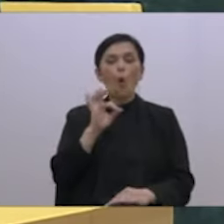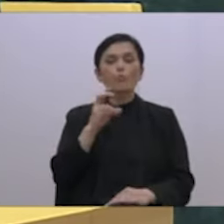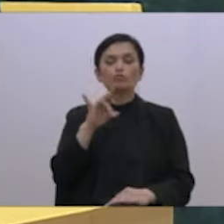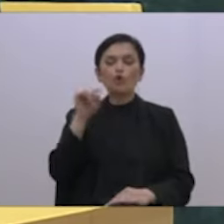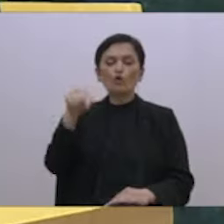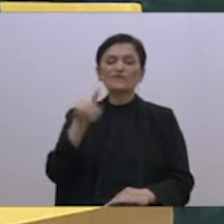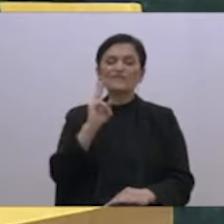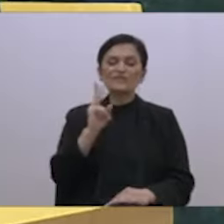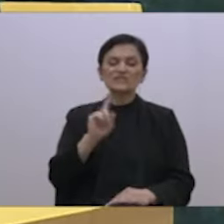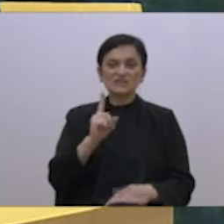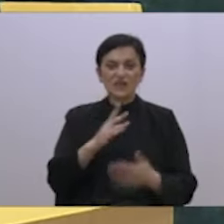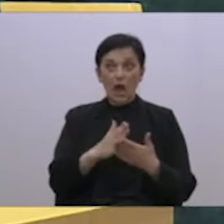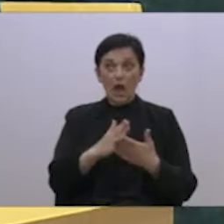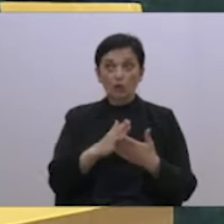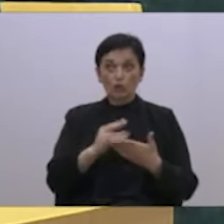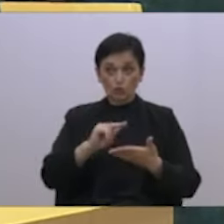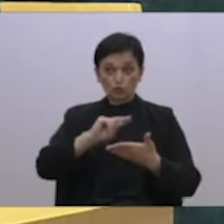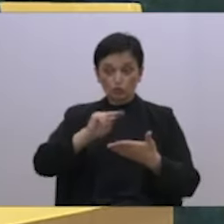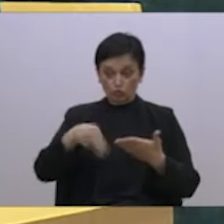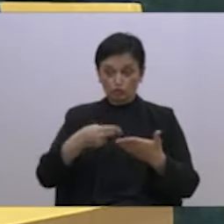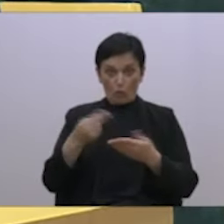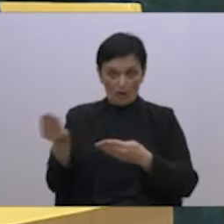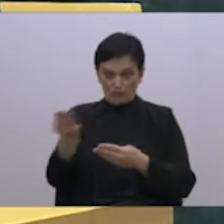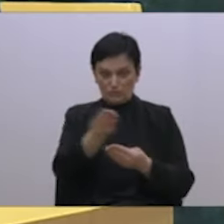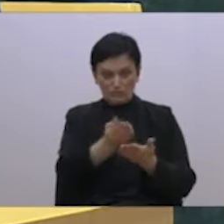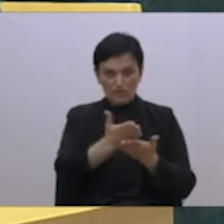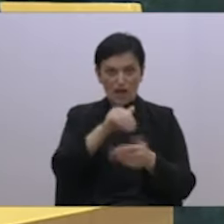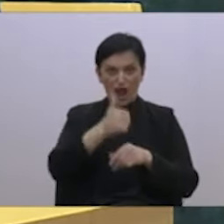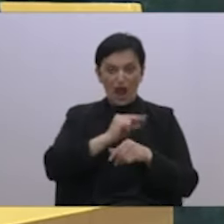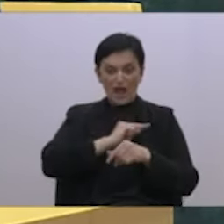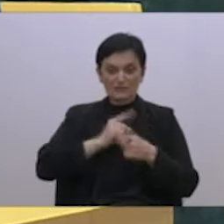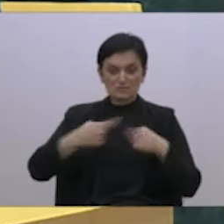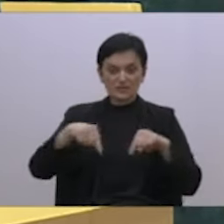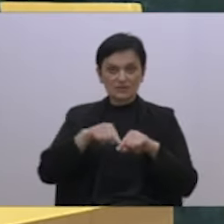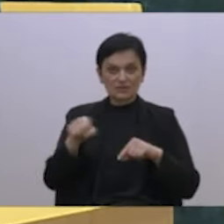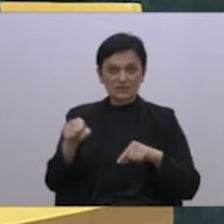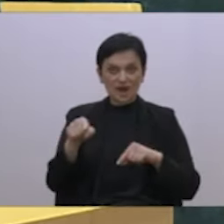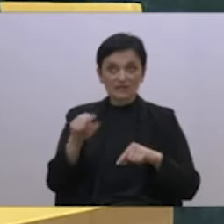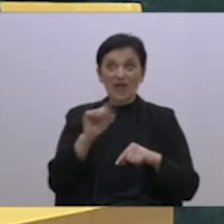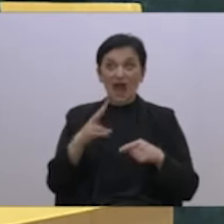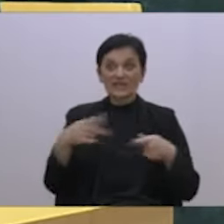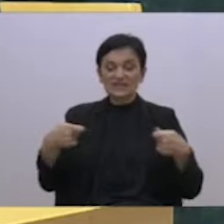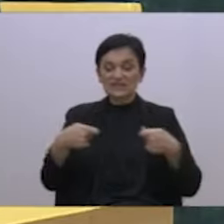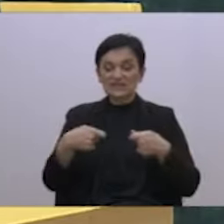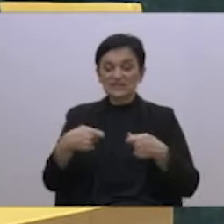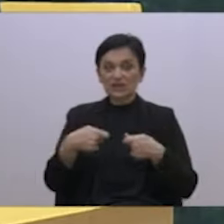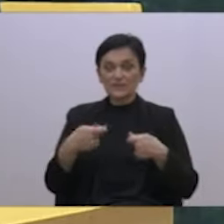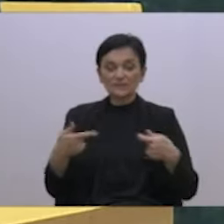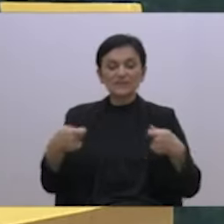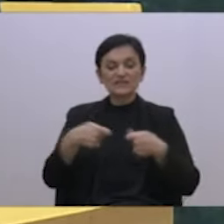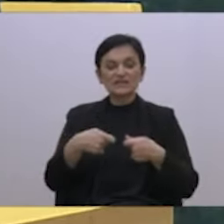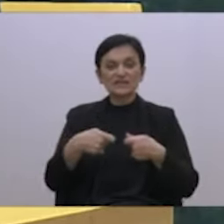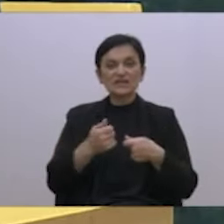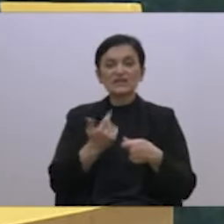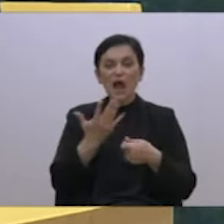აქვს? ცნობას გიწერს ოფშორის, ასე ვთქვათ, ადმინისტრაცია? ან წილების